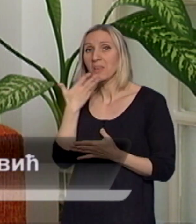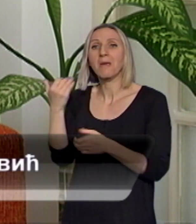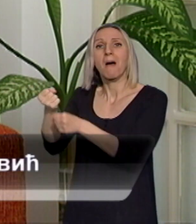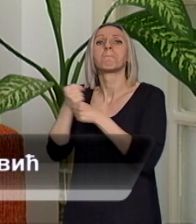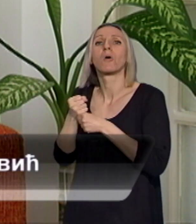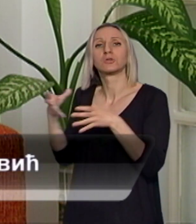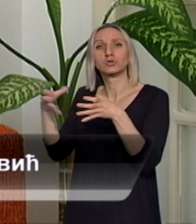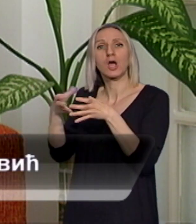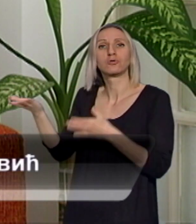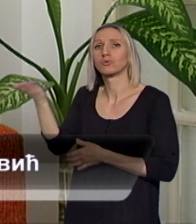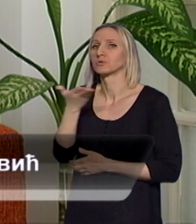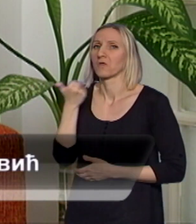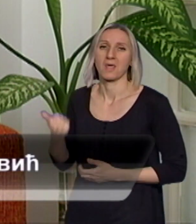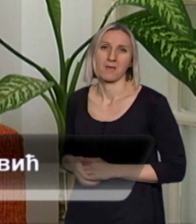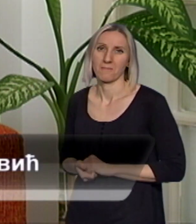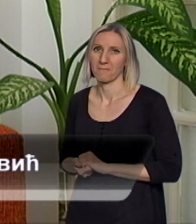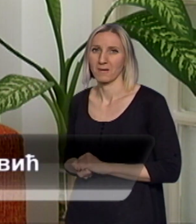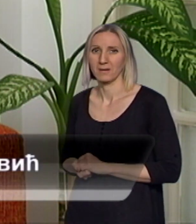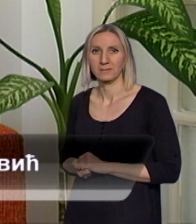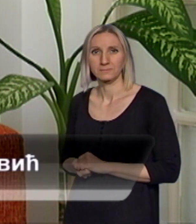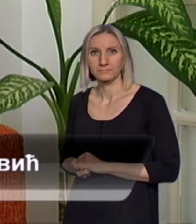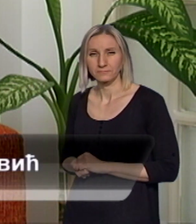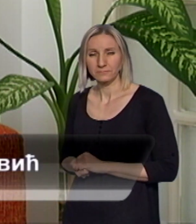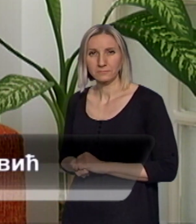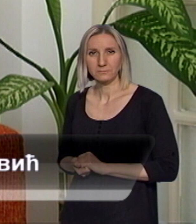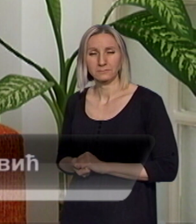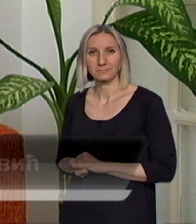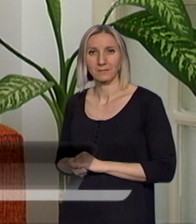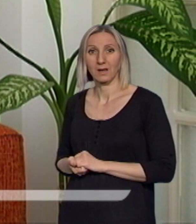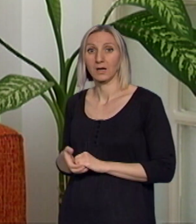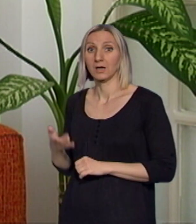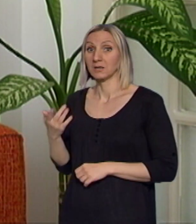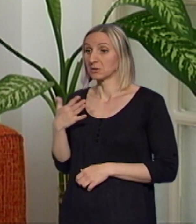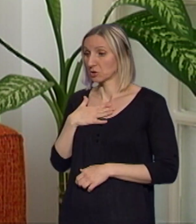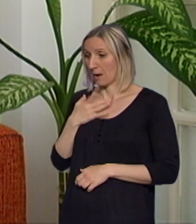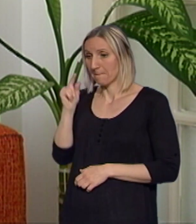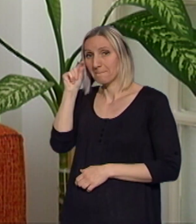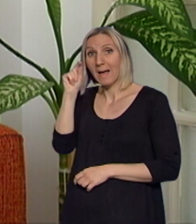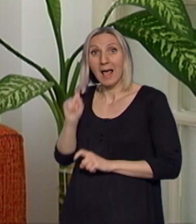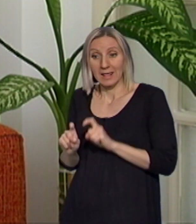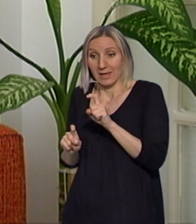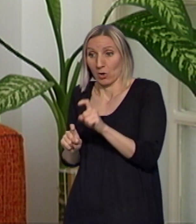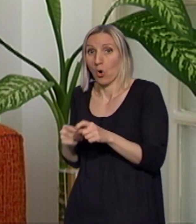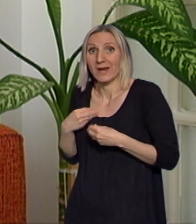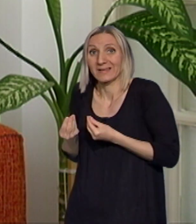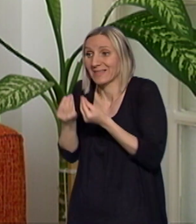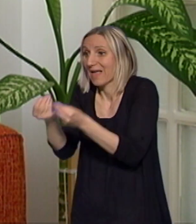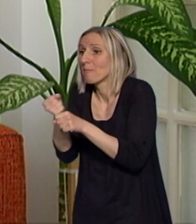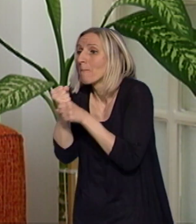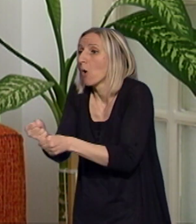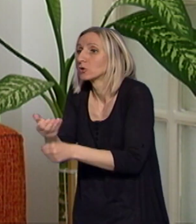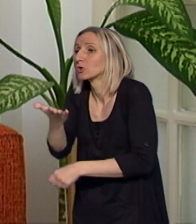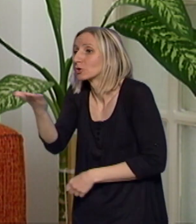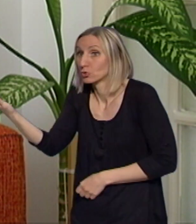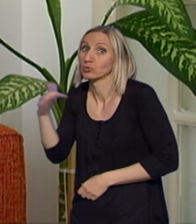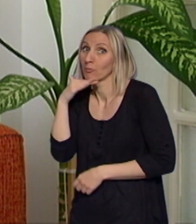postoji. Znači neki mali korak nas ka njihovoj podršci je veliki korak za njih.